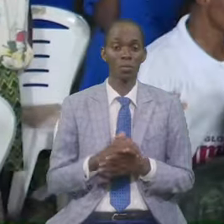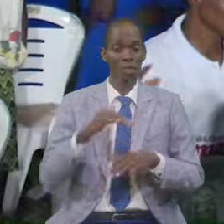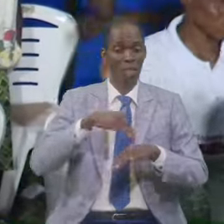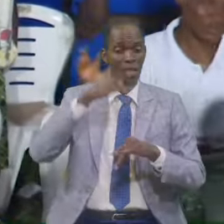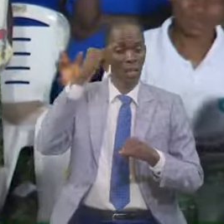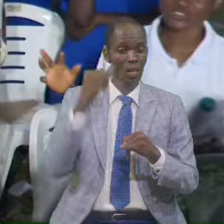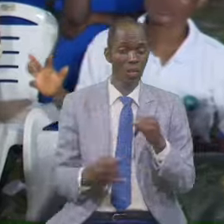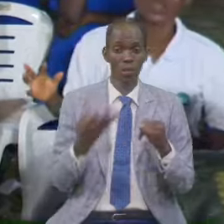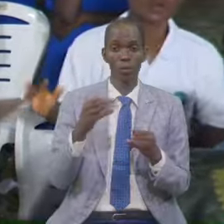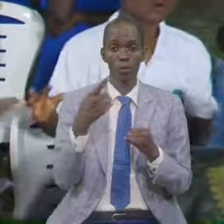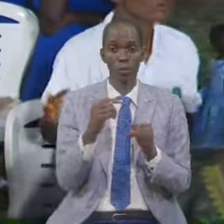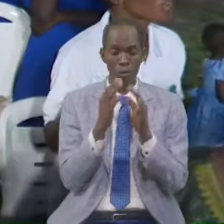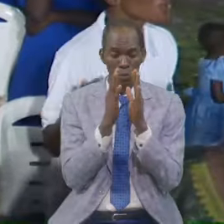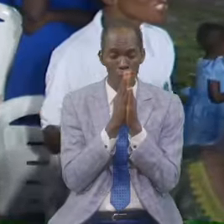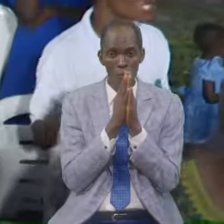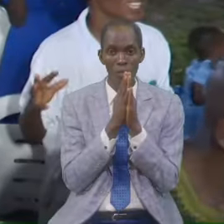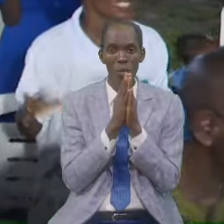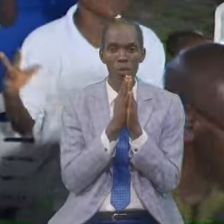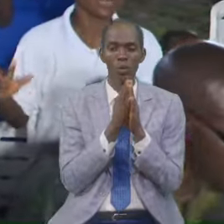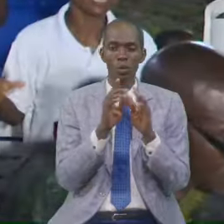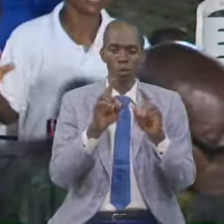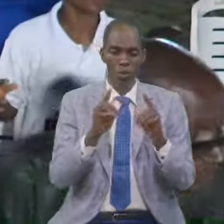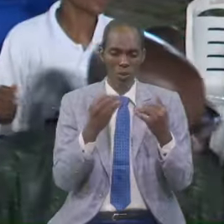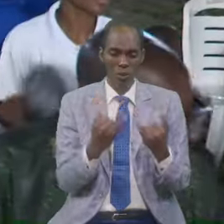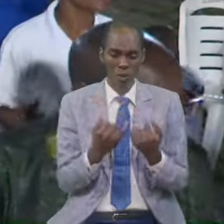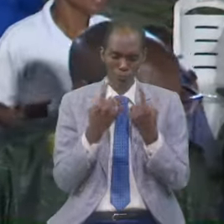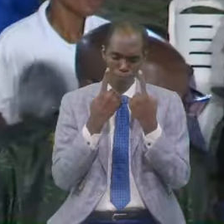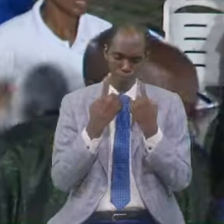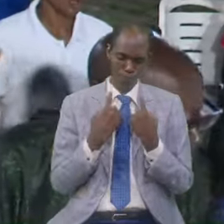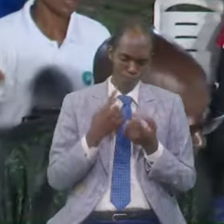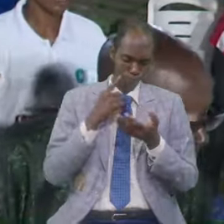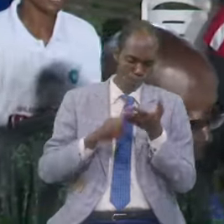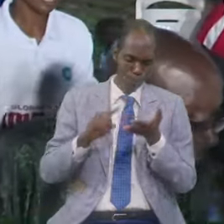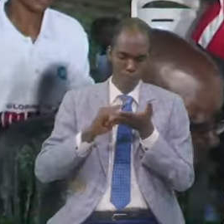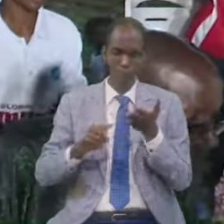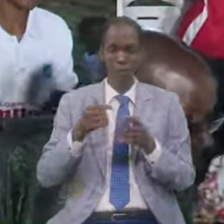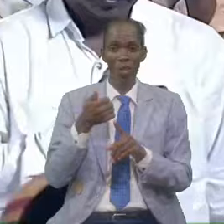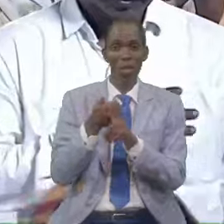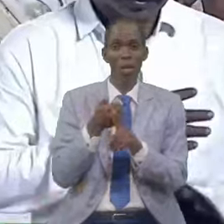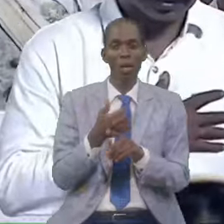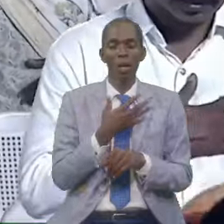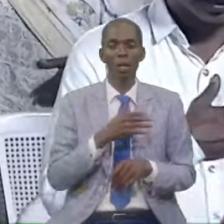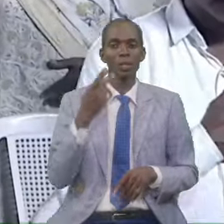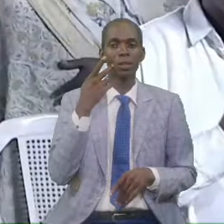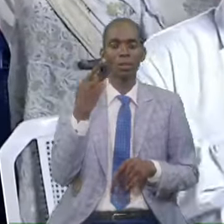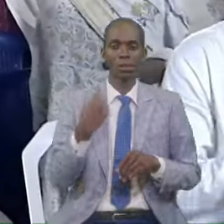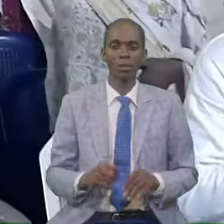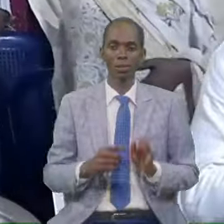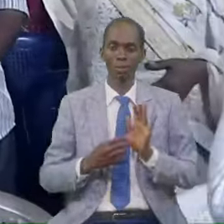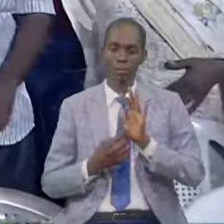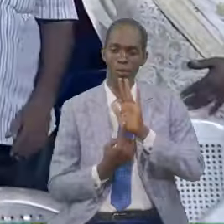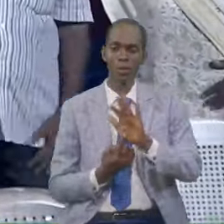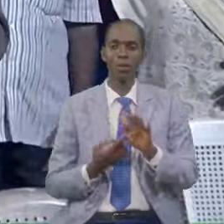యొక్క చివరిలో you check yourself, మిమ్మల్ని మీరు పరిశీలించుకోండి, see the manifestation of your healing, మీ స్వస్థత